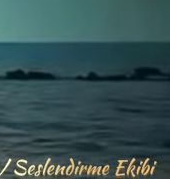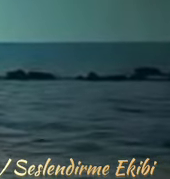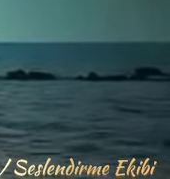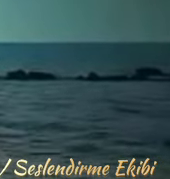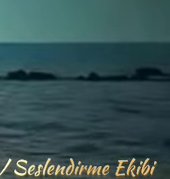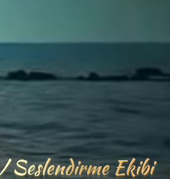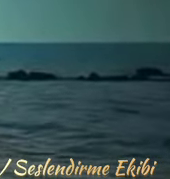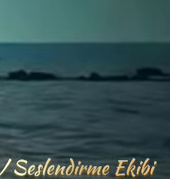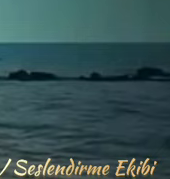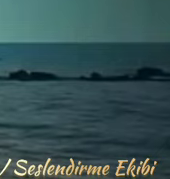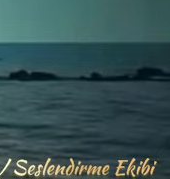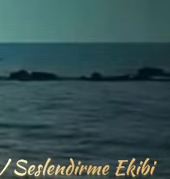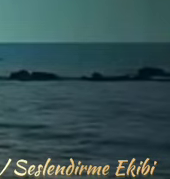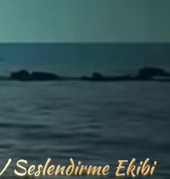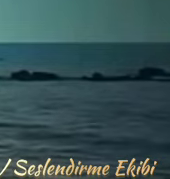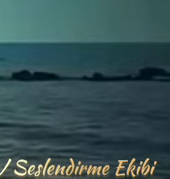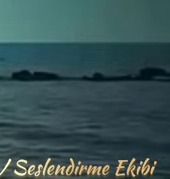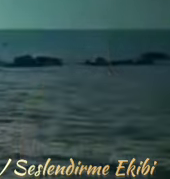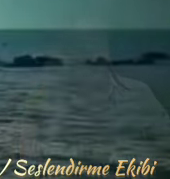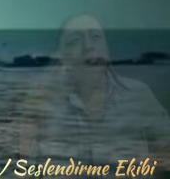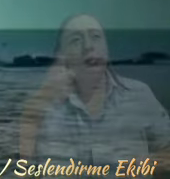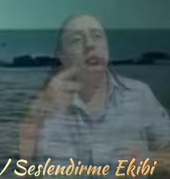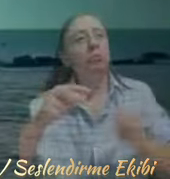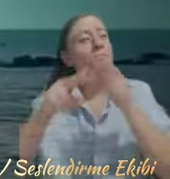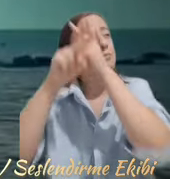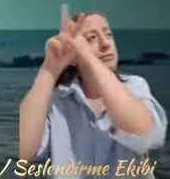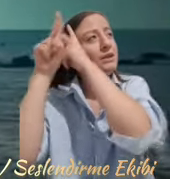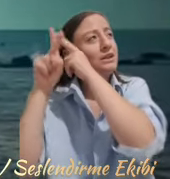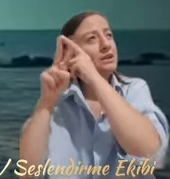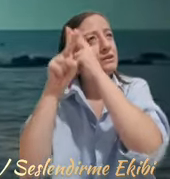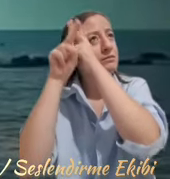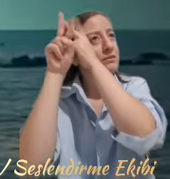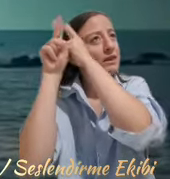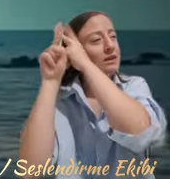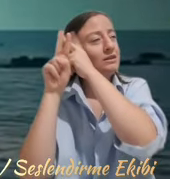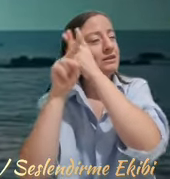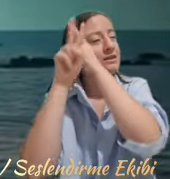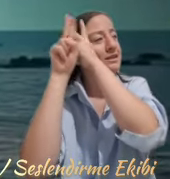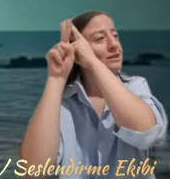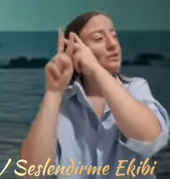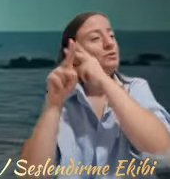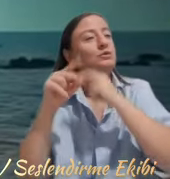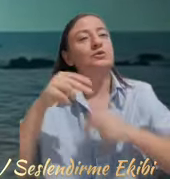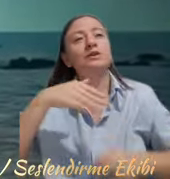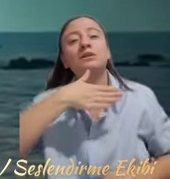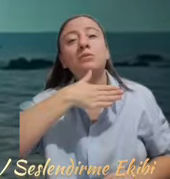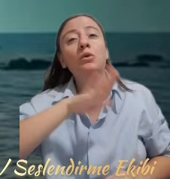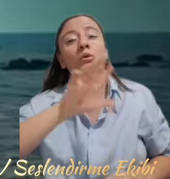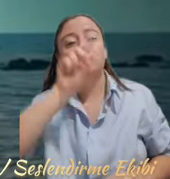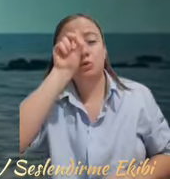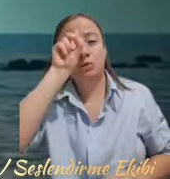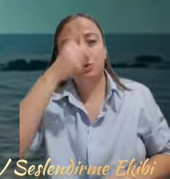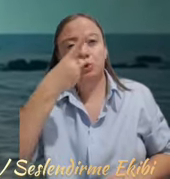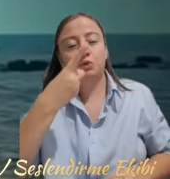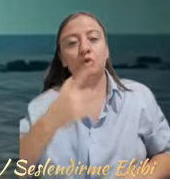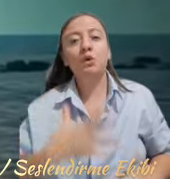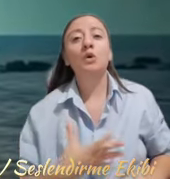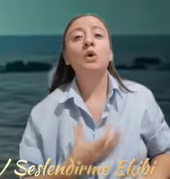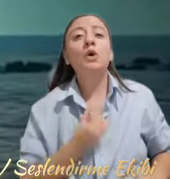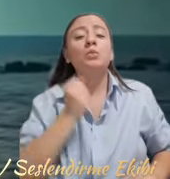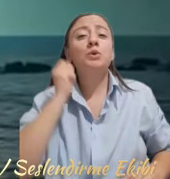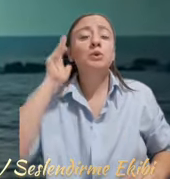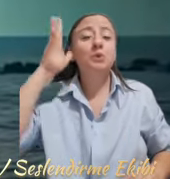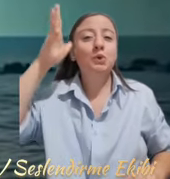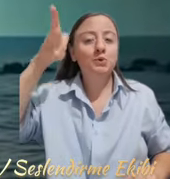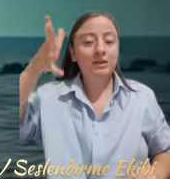Süzülüyor bedenimden ıssızlık. Konuyor ödüşlerimin omzuna. Büyüyen